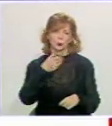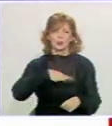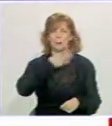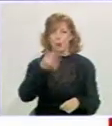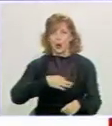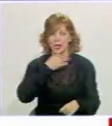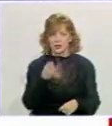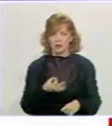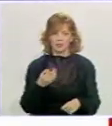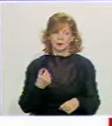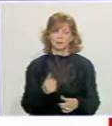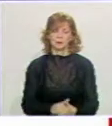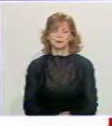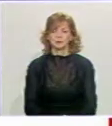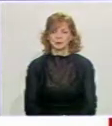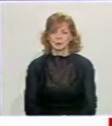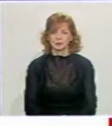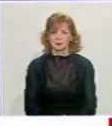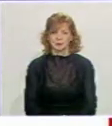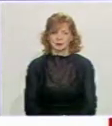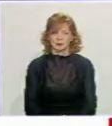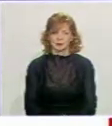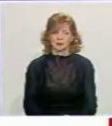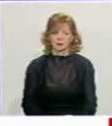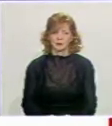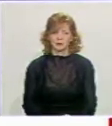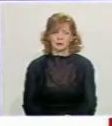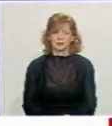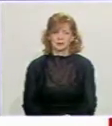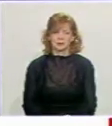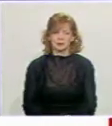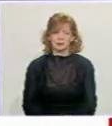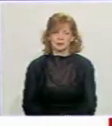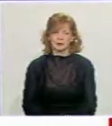Eu m-am născut în România. Foarte bine. Întrebarea e de ce?